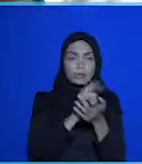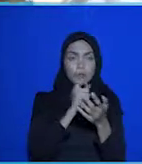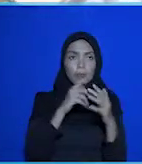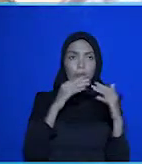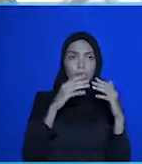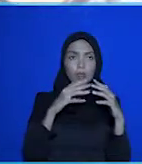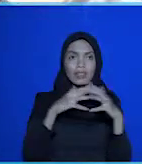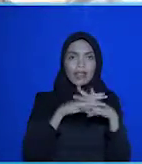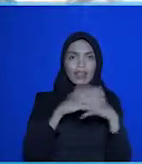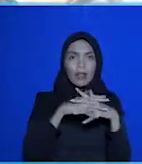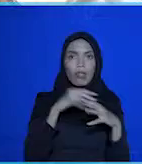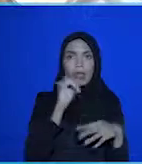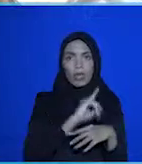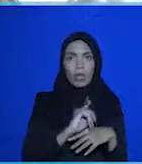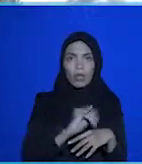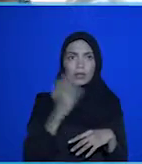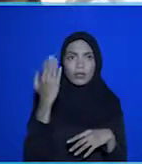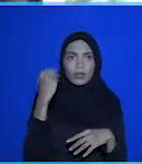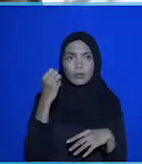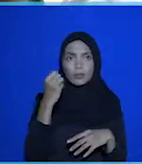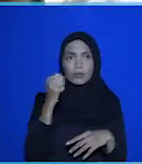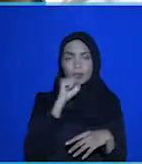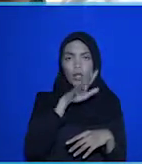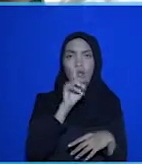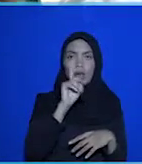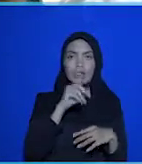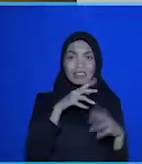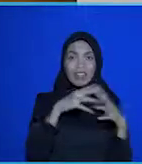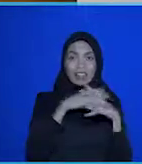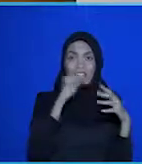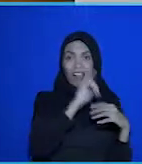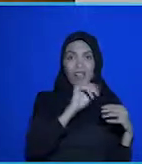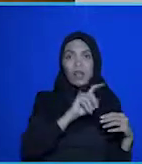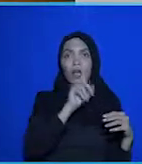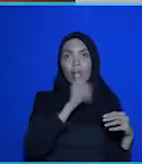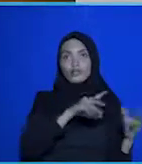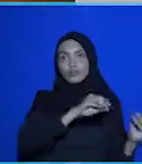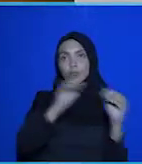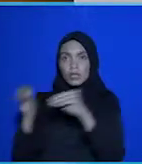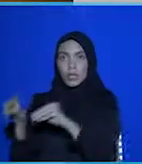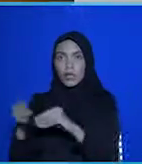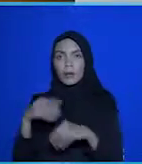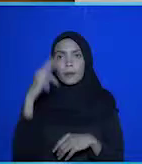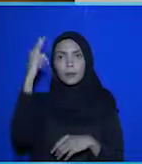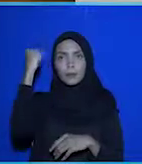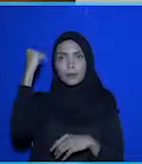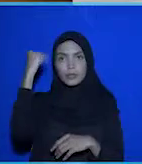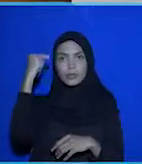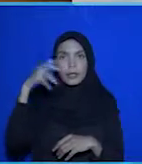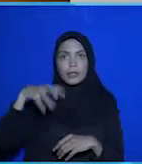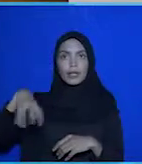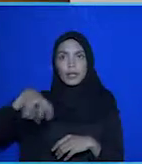tempat semula karena daerah patahan seperti Ibu sampaikan tadi ya, itu harus direlokasi. Harus direlokasi